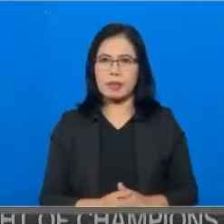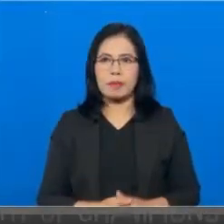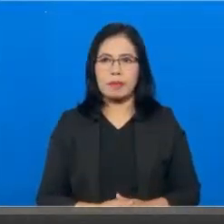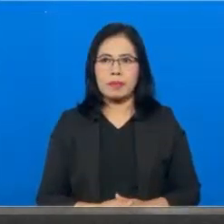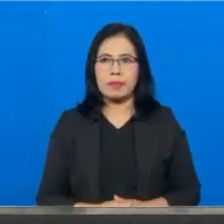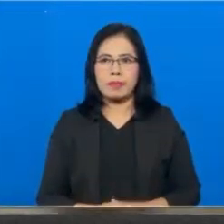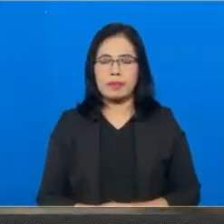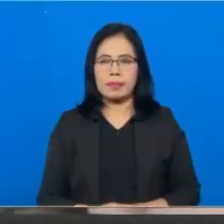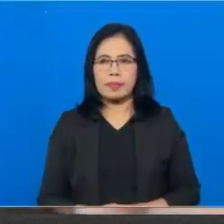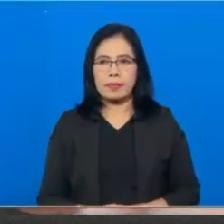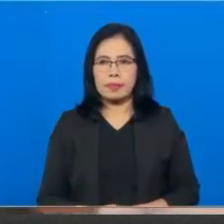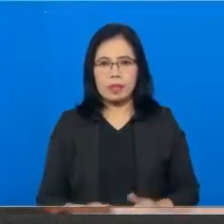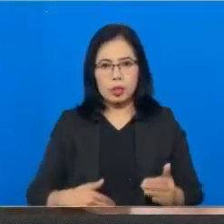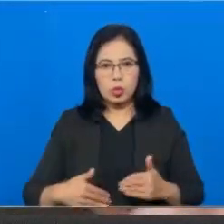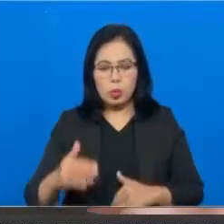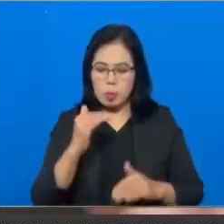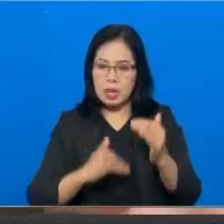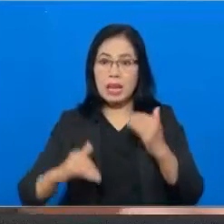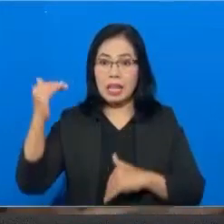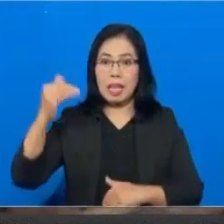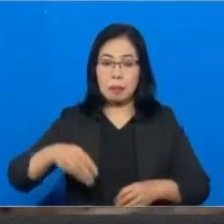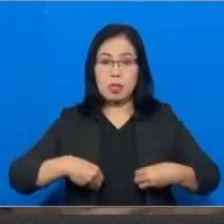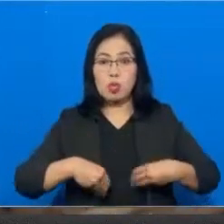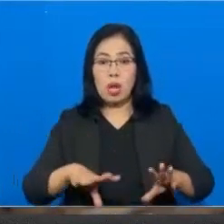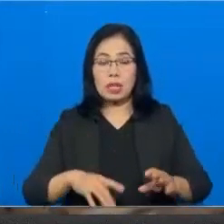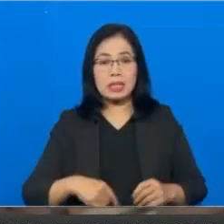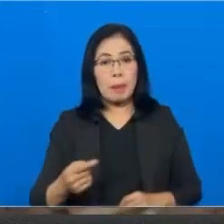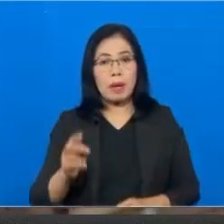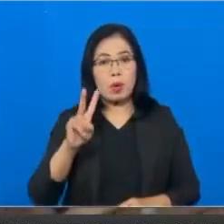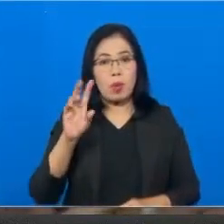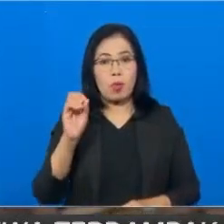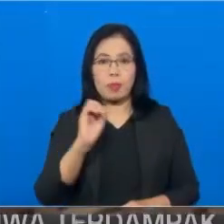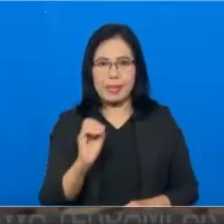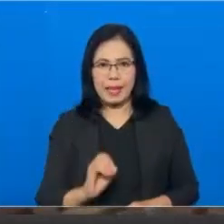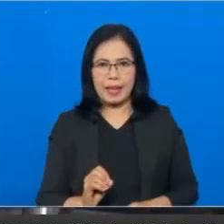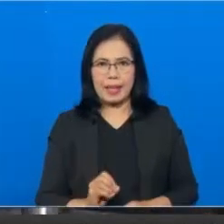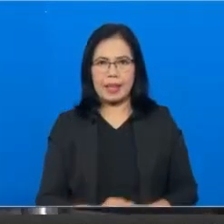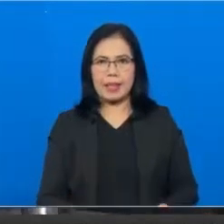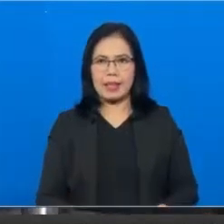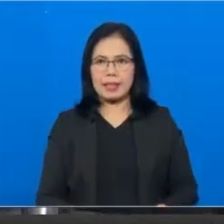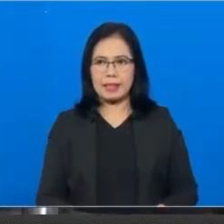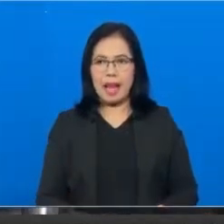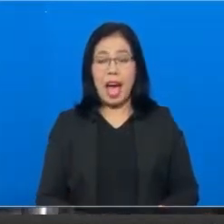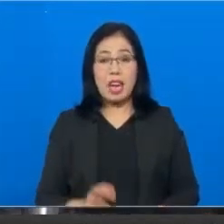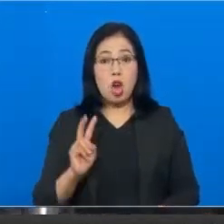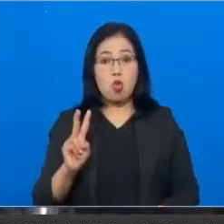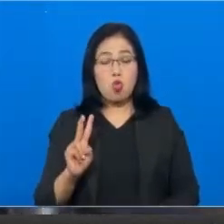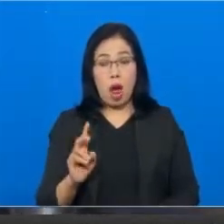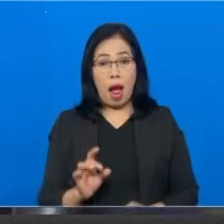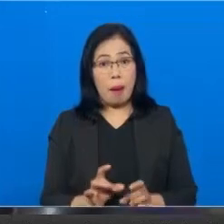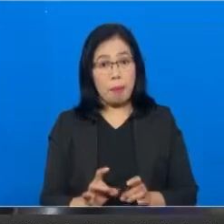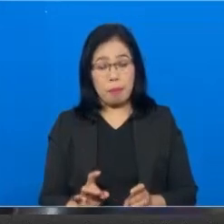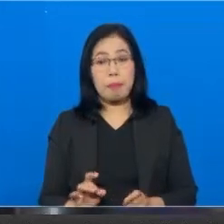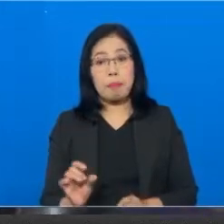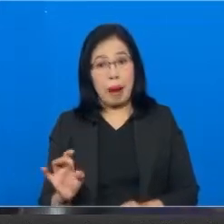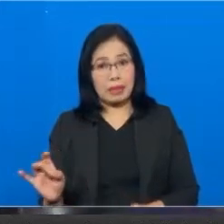mede rumahan ini pun terus mengalami peningkatan penjualan hingga 20%. Ada dua varian kacang mede yang mereka jual, kacang